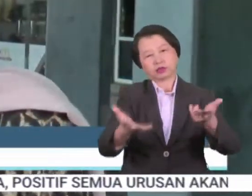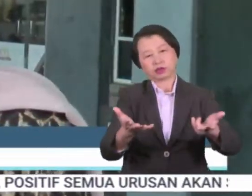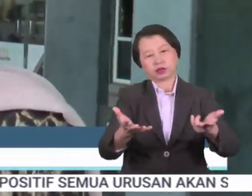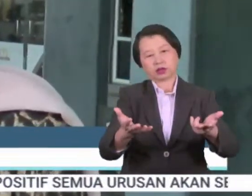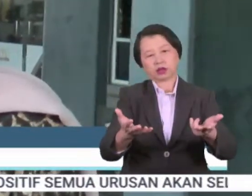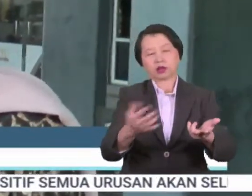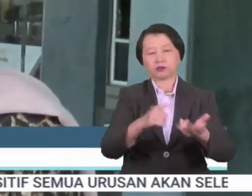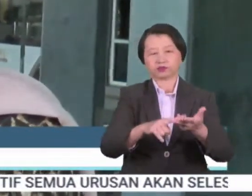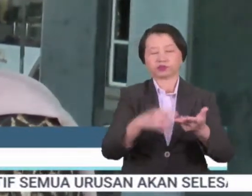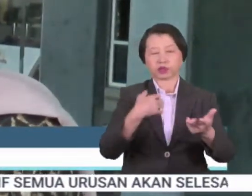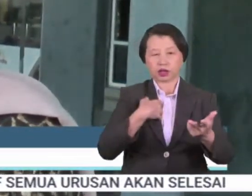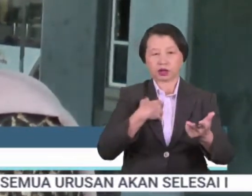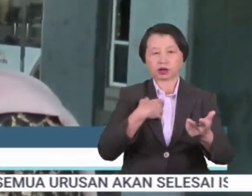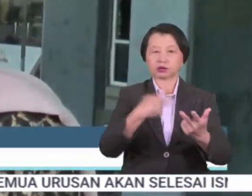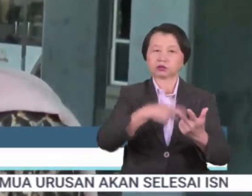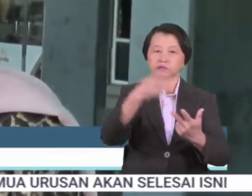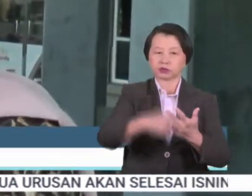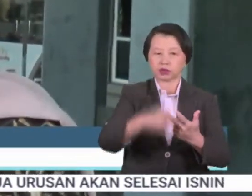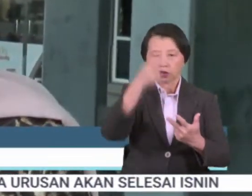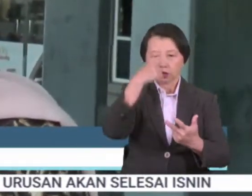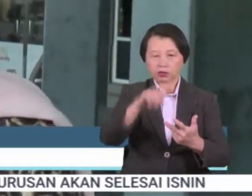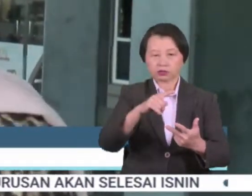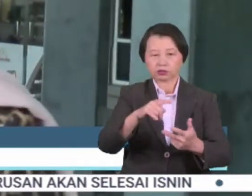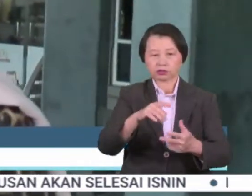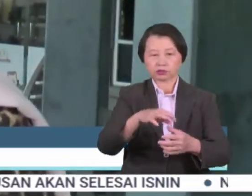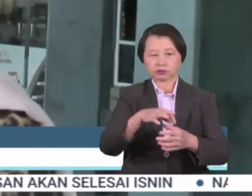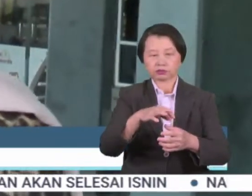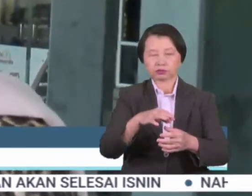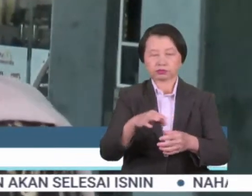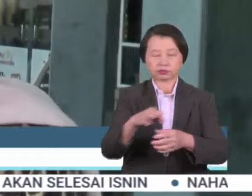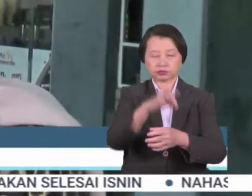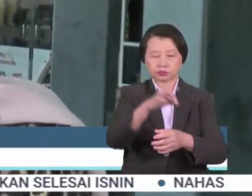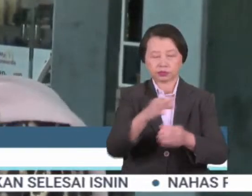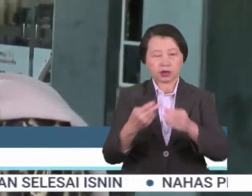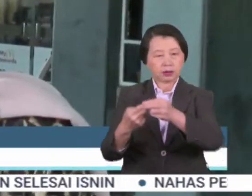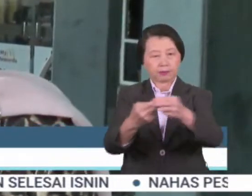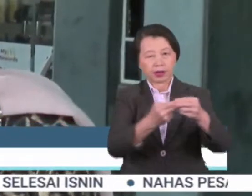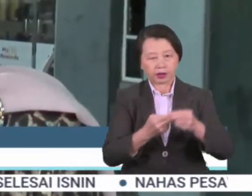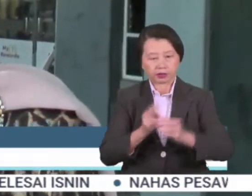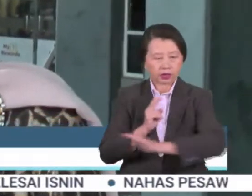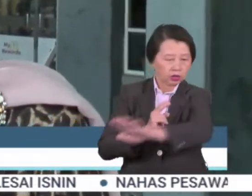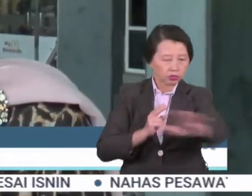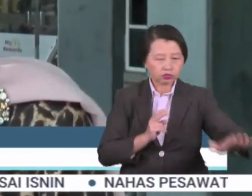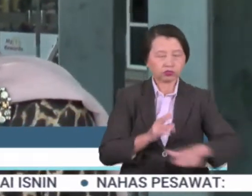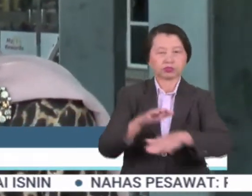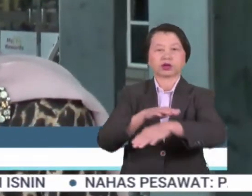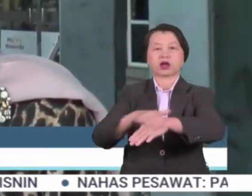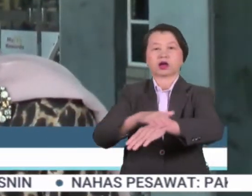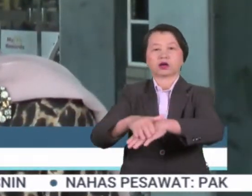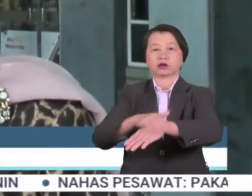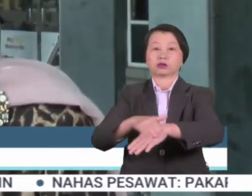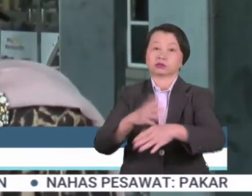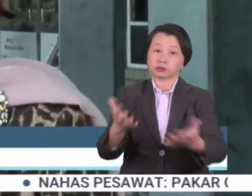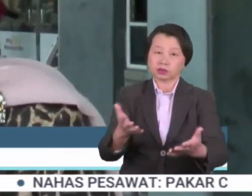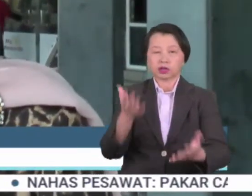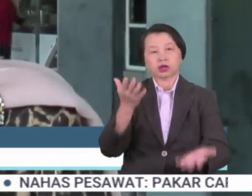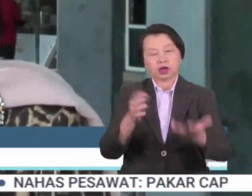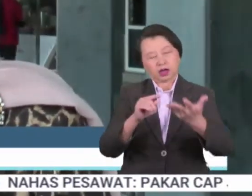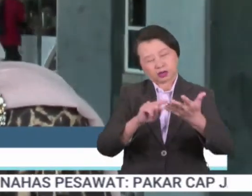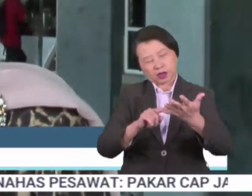juga acara untuk menyemai perpaduan antara kaum mungkin kita boleh